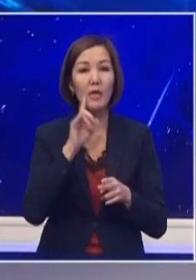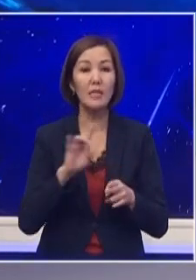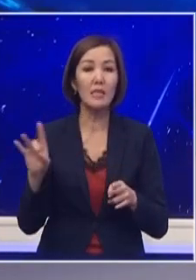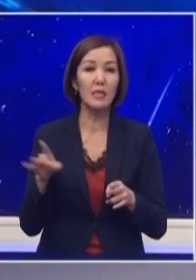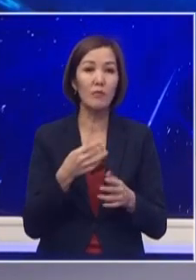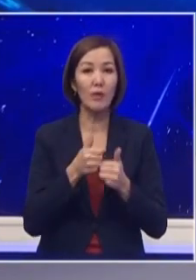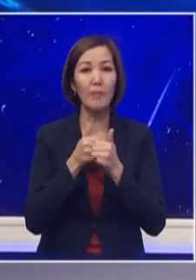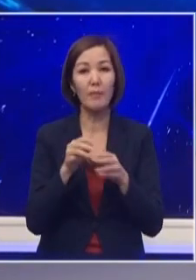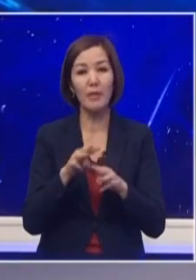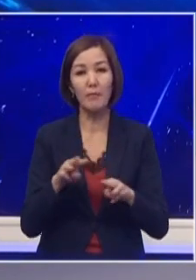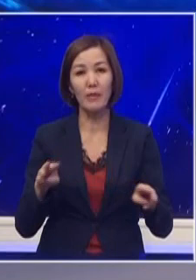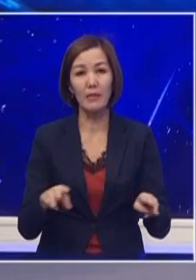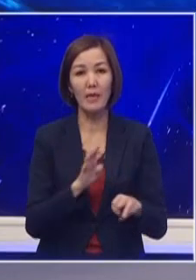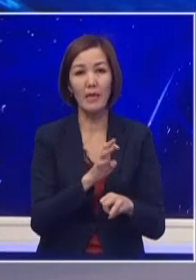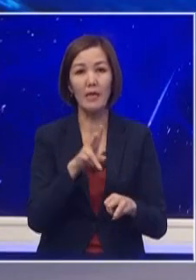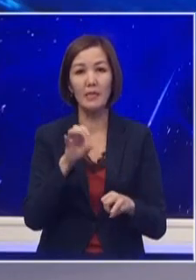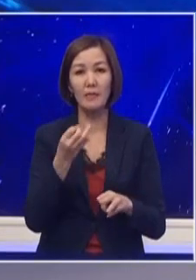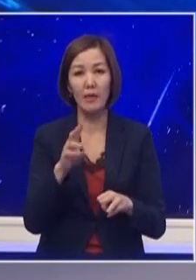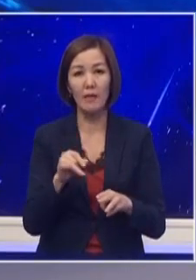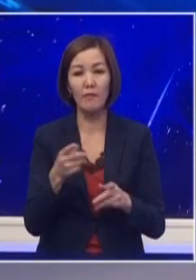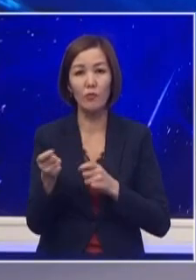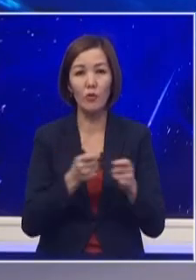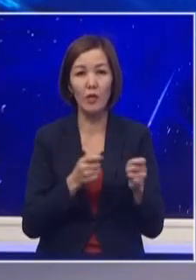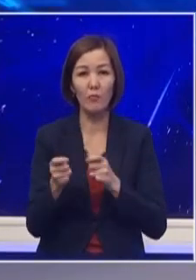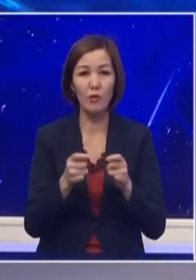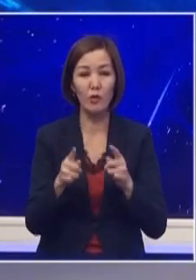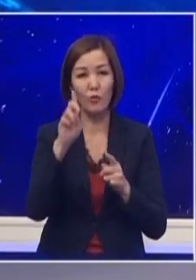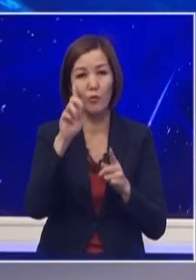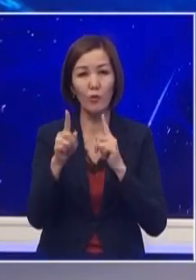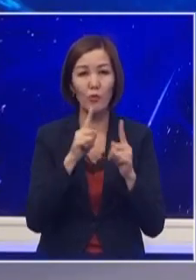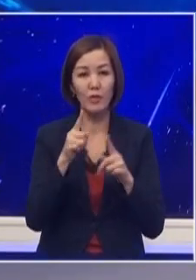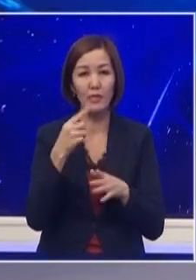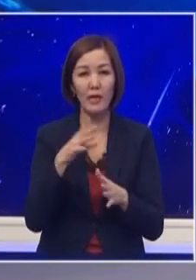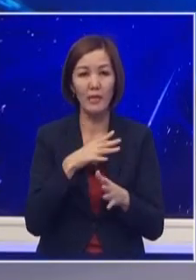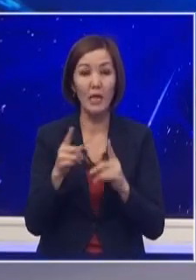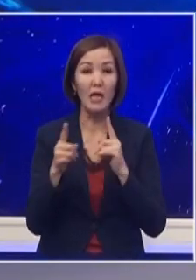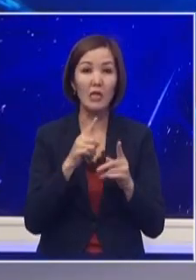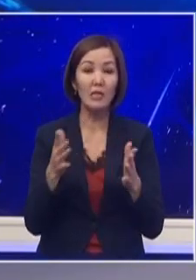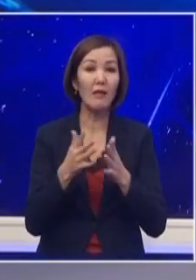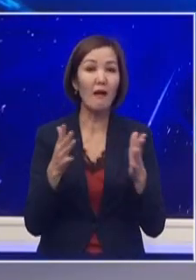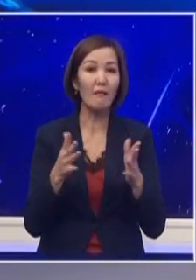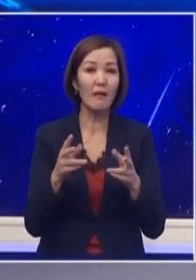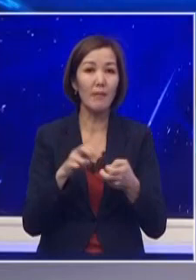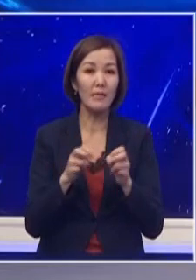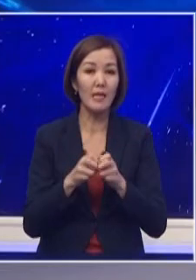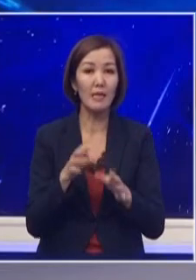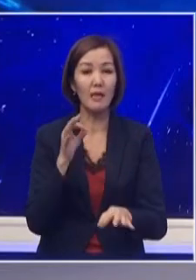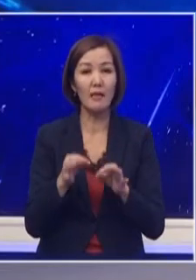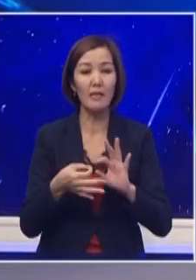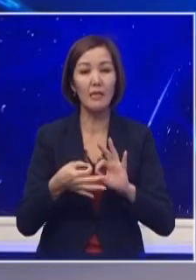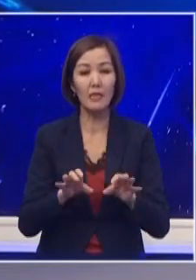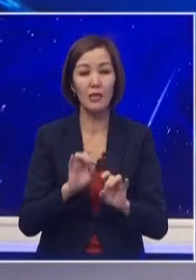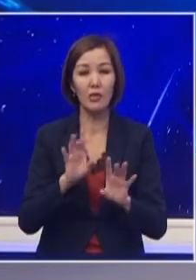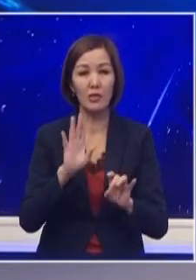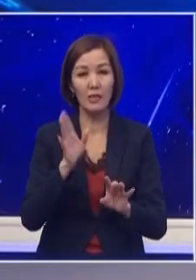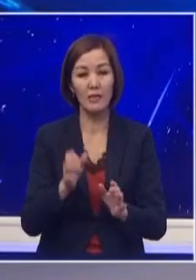Қазақстан Республикасы премьер-министрі Әлихан Смайыловтың төрағалығымен өткен үкімет отырысында айтылды. Жиында қандай мәселелер